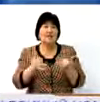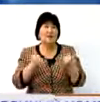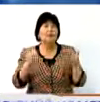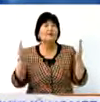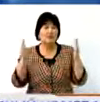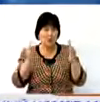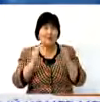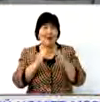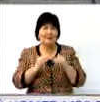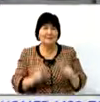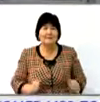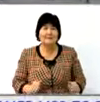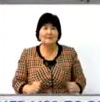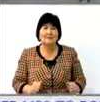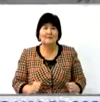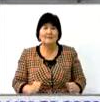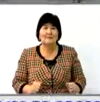дома.